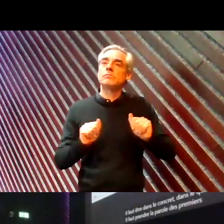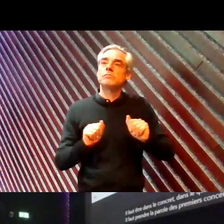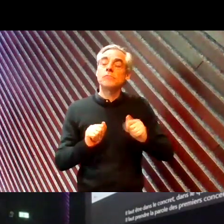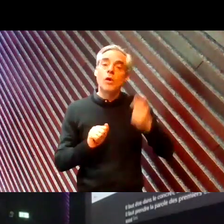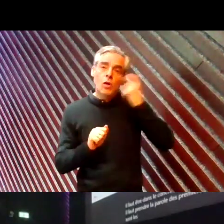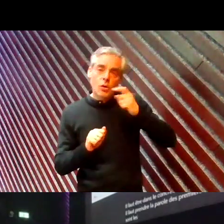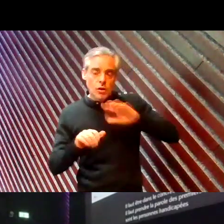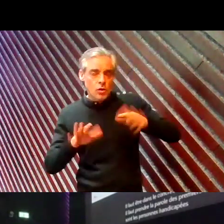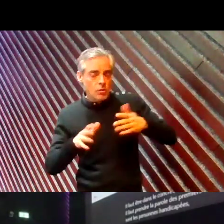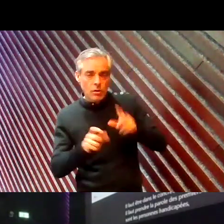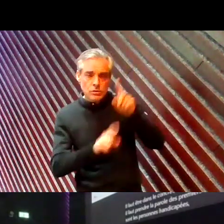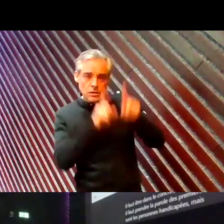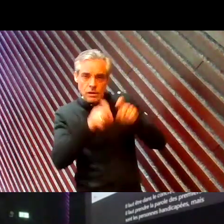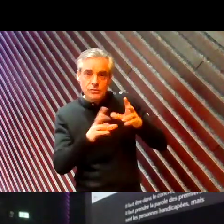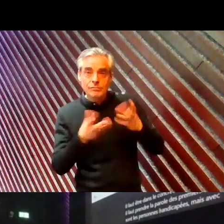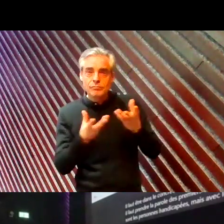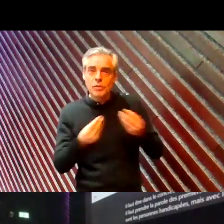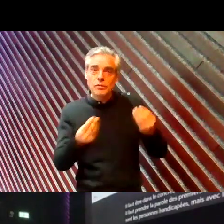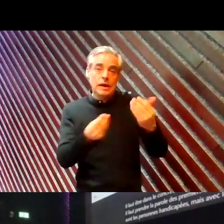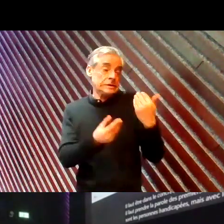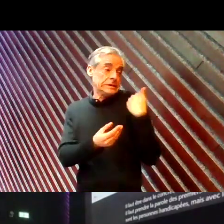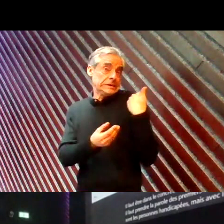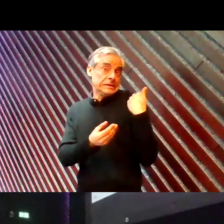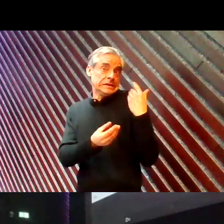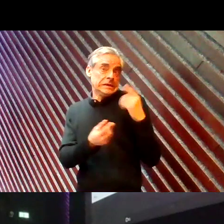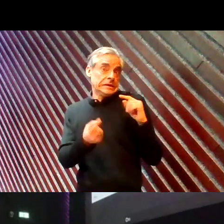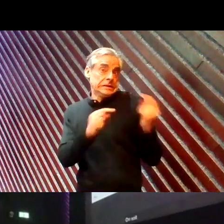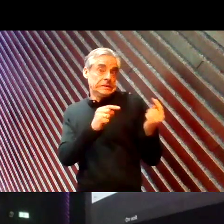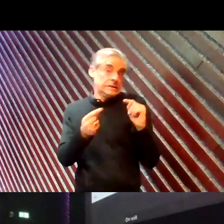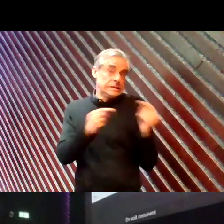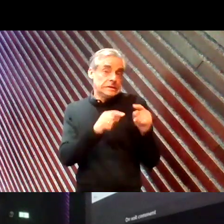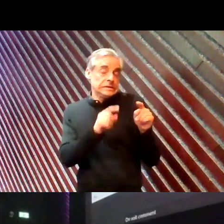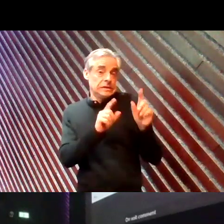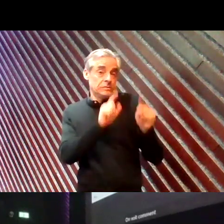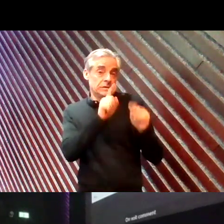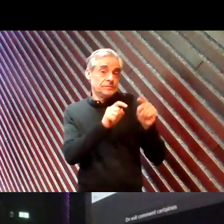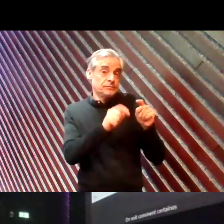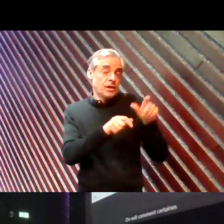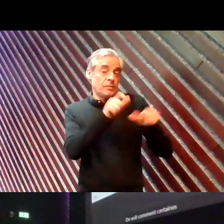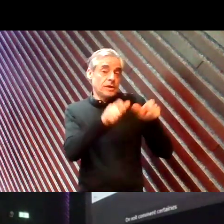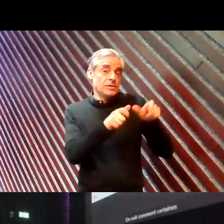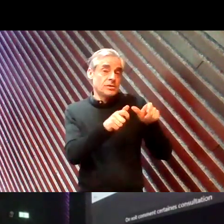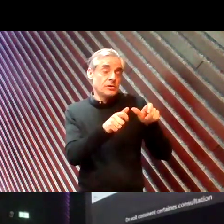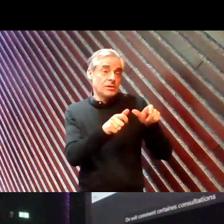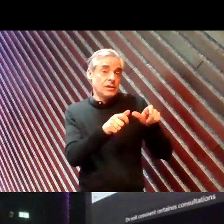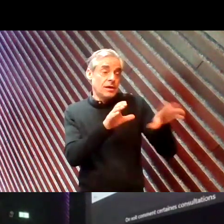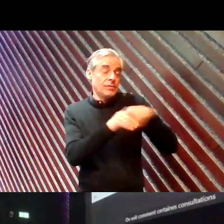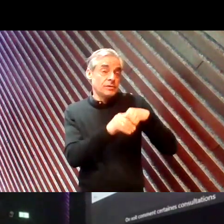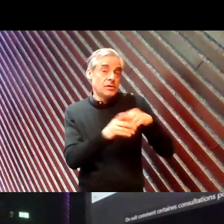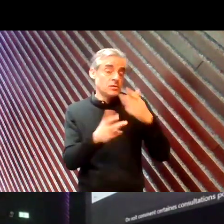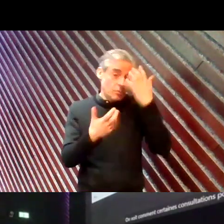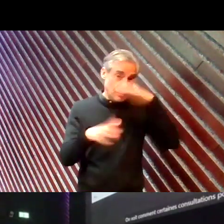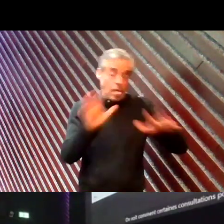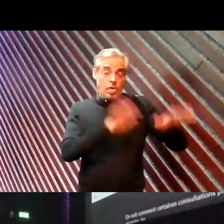On voit comment certaines consultations populaires récentes, où les gens ne sont pas forcément associés des parts à ce